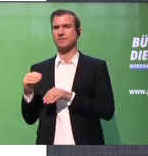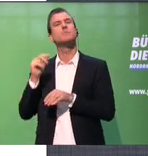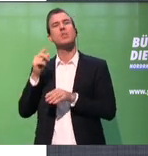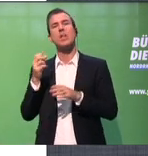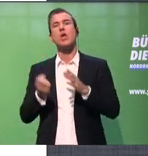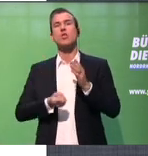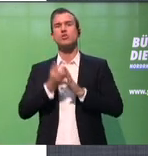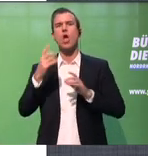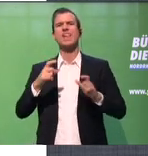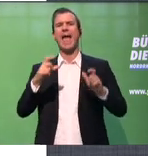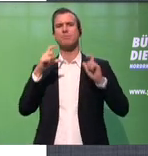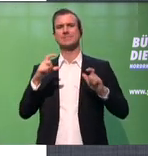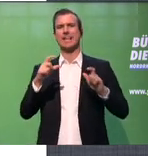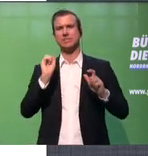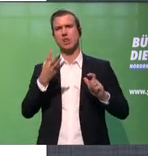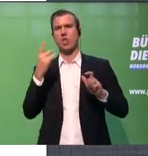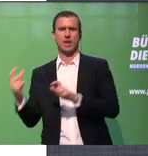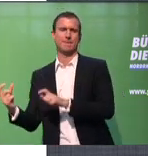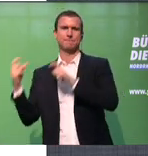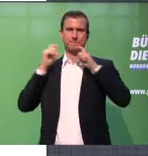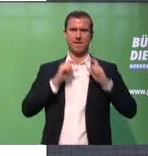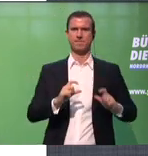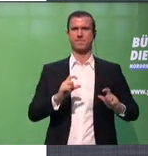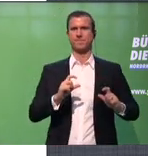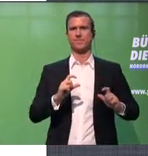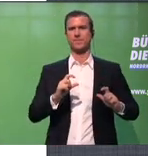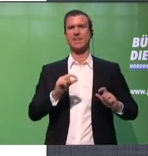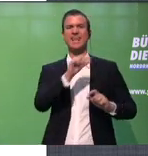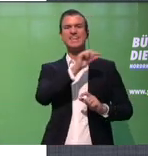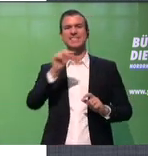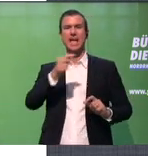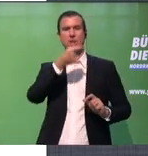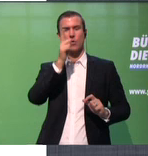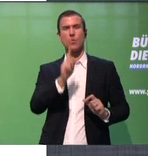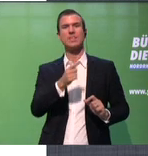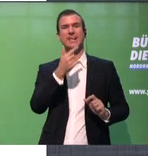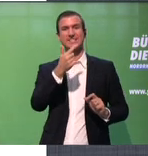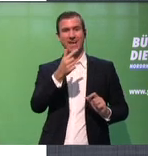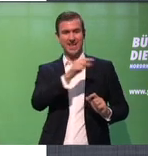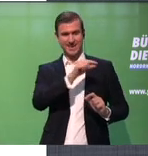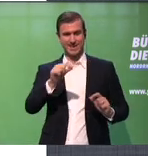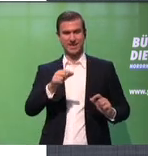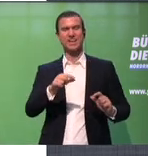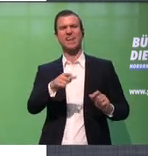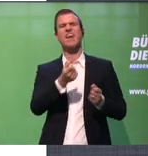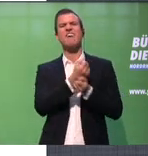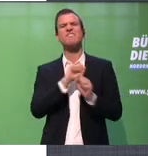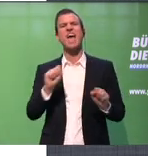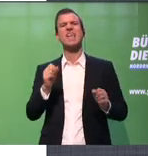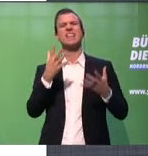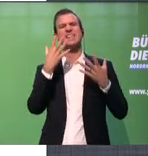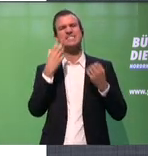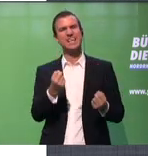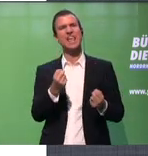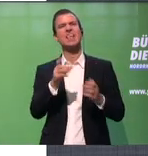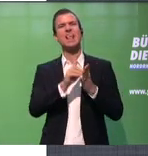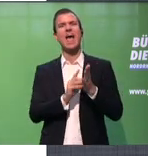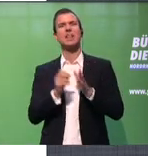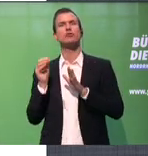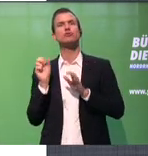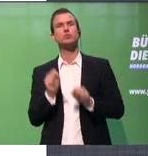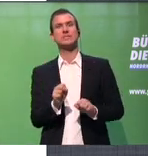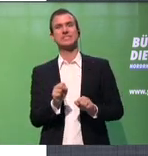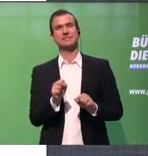neuer Absatz eingefügt wird, nach Zeile 102 mit dem Titel Freiheit sichern und Datenschutz stärken